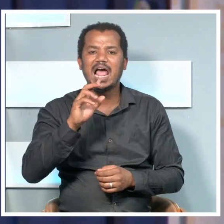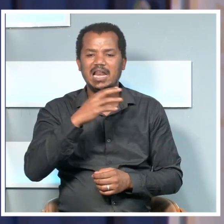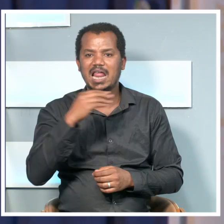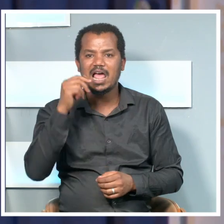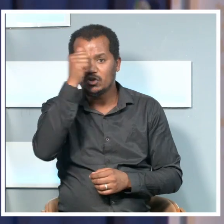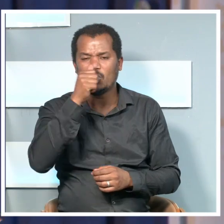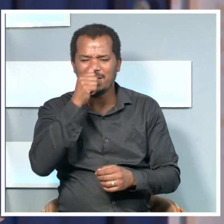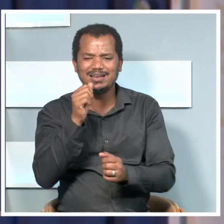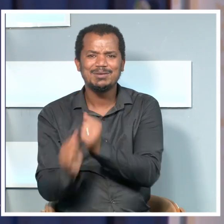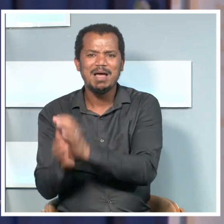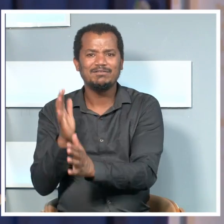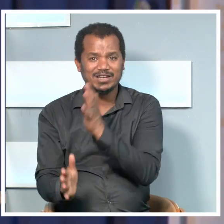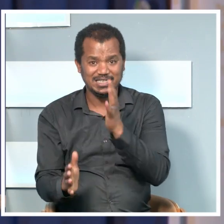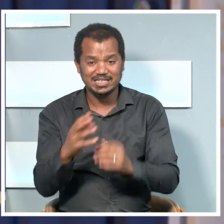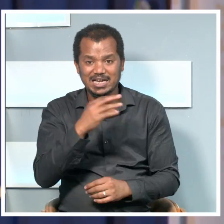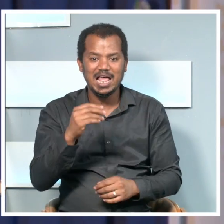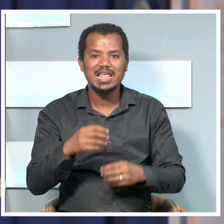የሴራና ኢትዮጵያን የማፍረስና